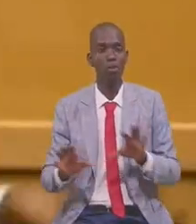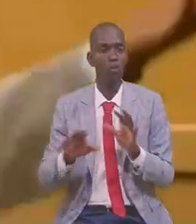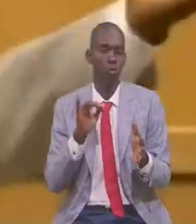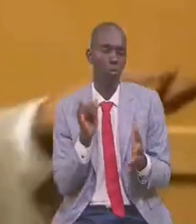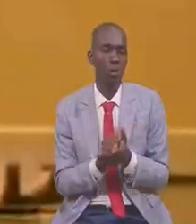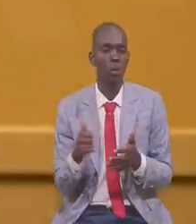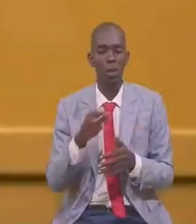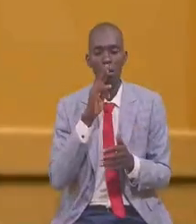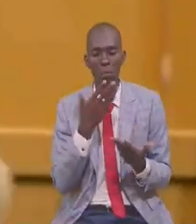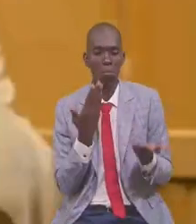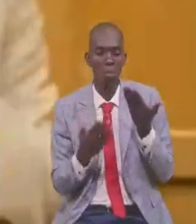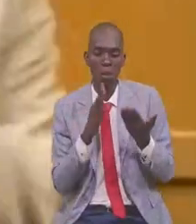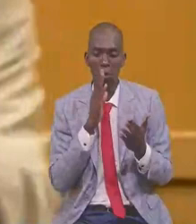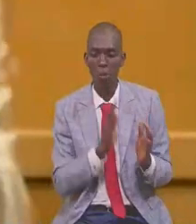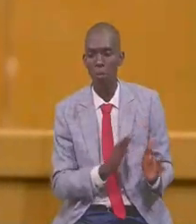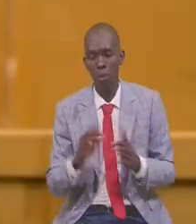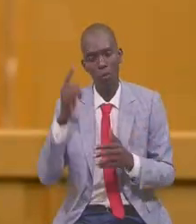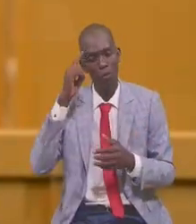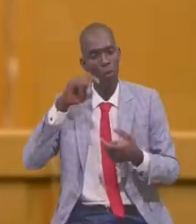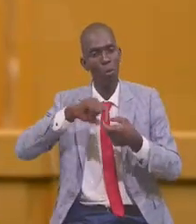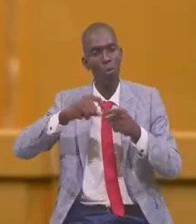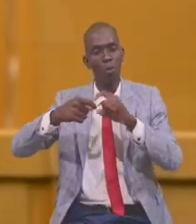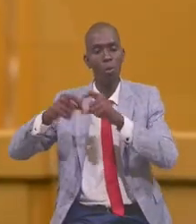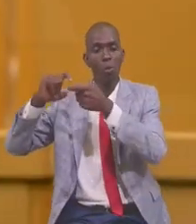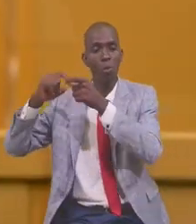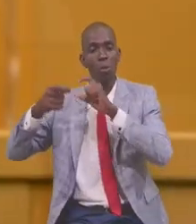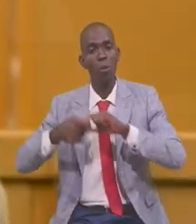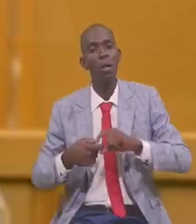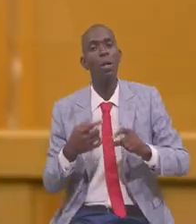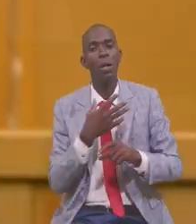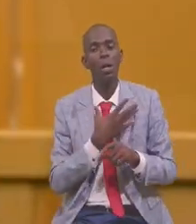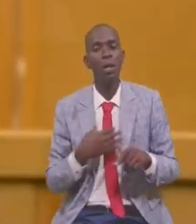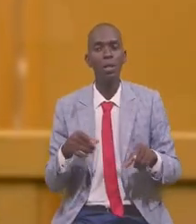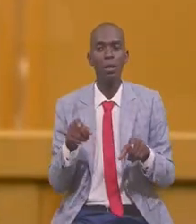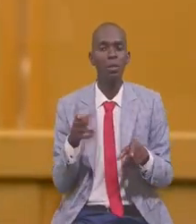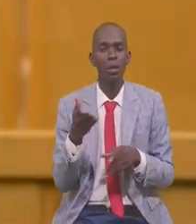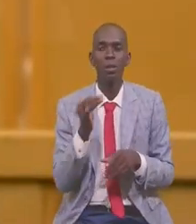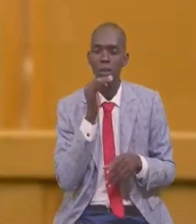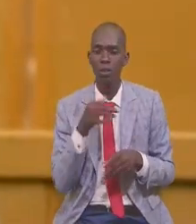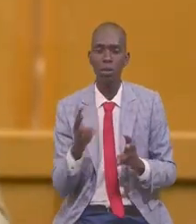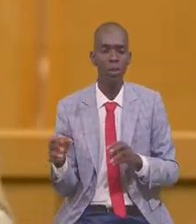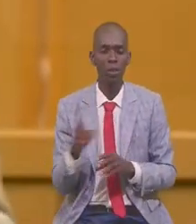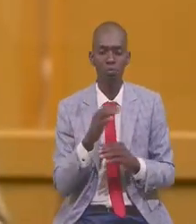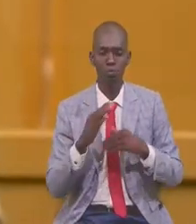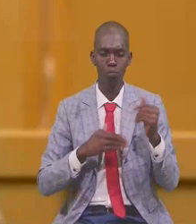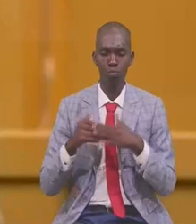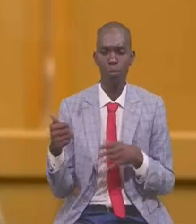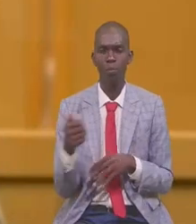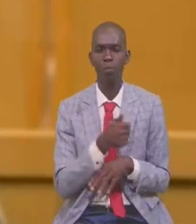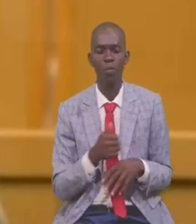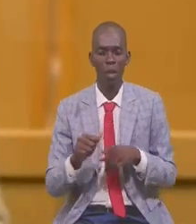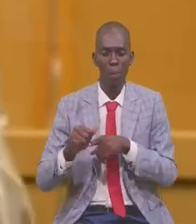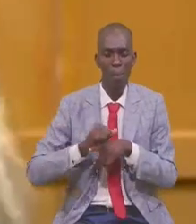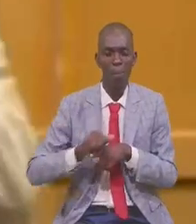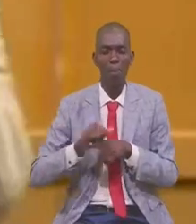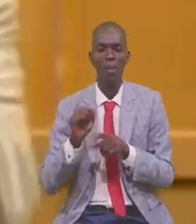de ce temps, au temps de l'apôtre Paul, il y avait une manière de se bâtir, il y avait une manière de pratiquer à